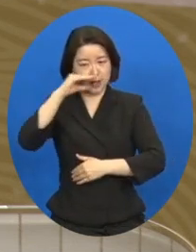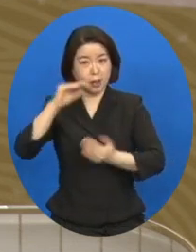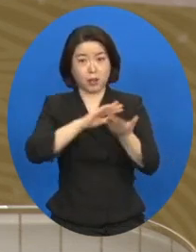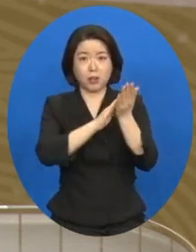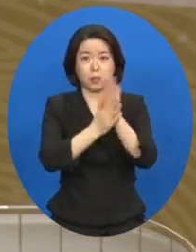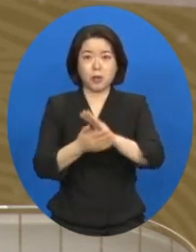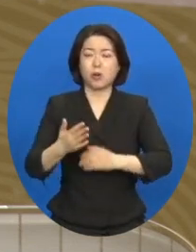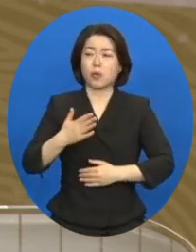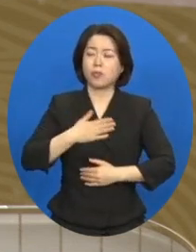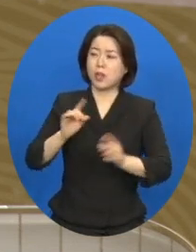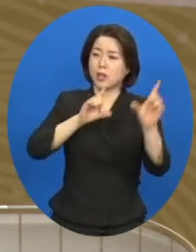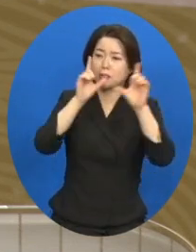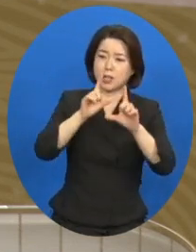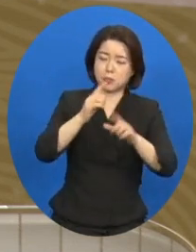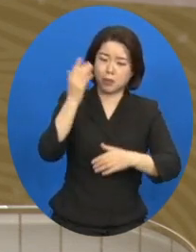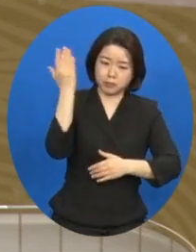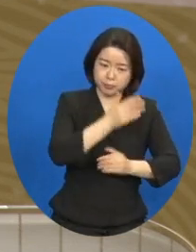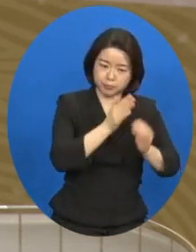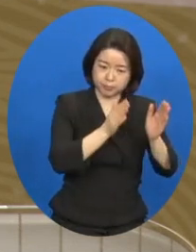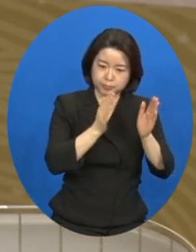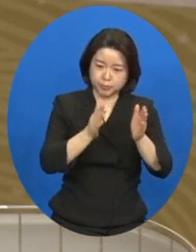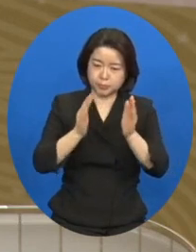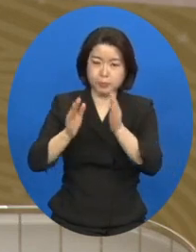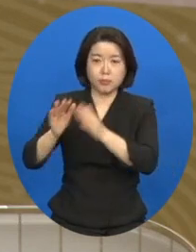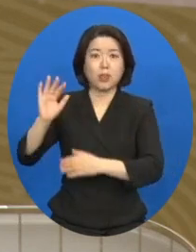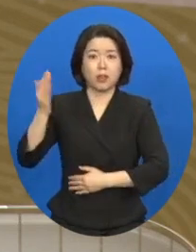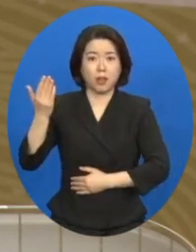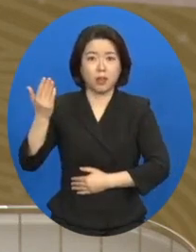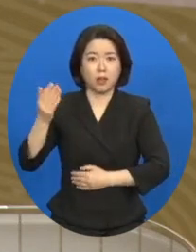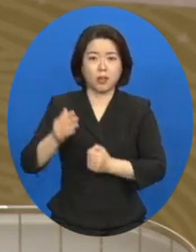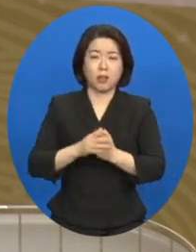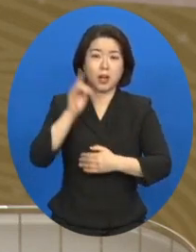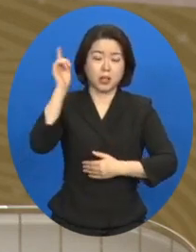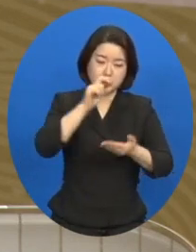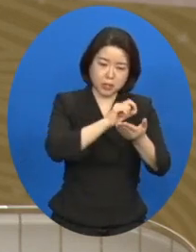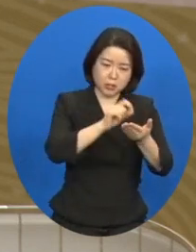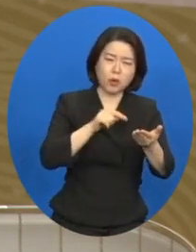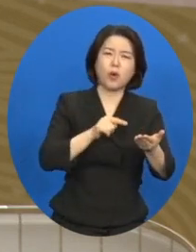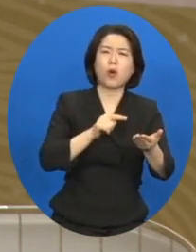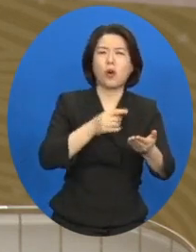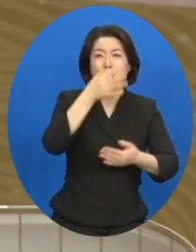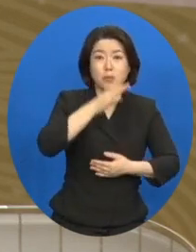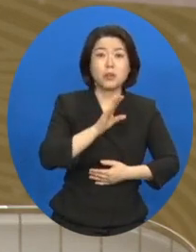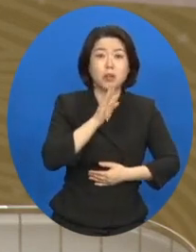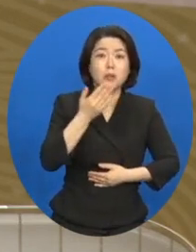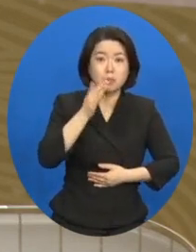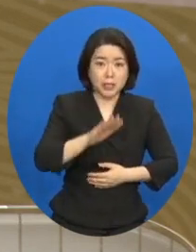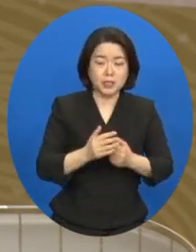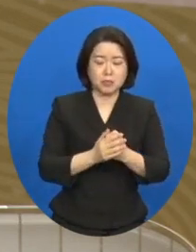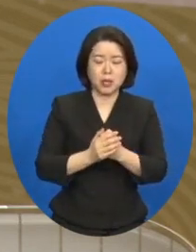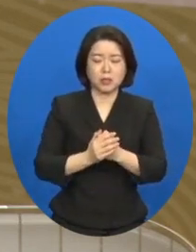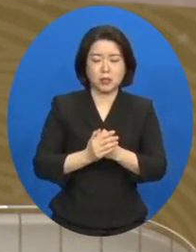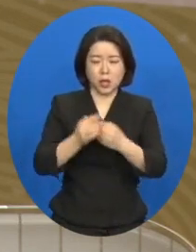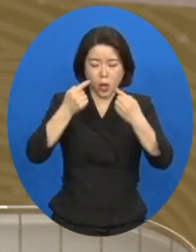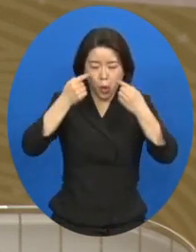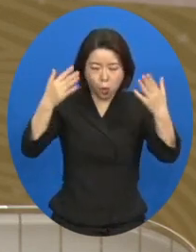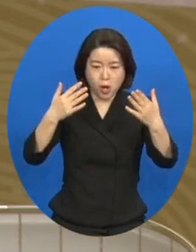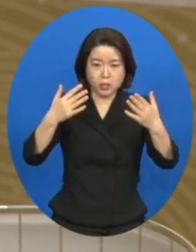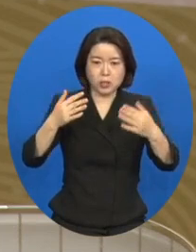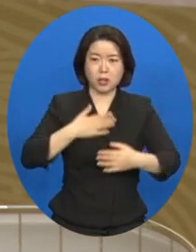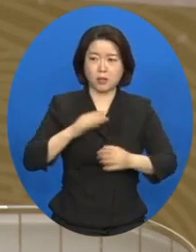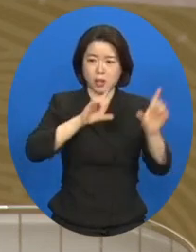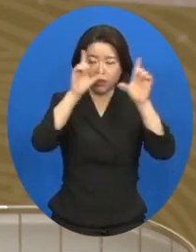내 삶이 정리가 되고 일기 쓰는 건 힘들지만 진짜 뚜렷하게 생활이